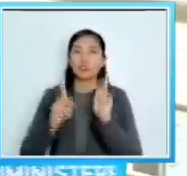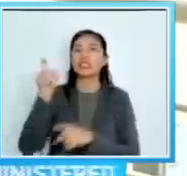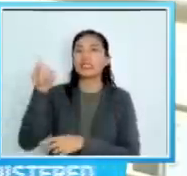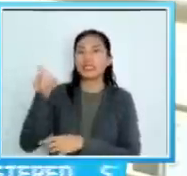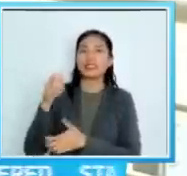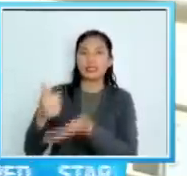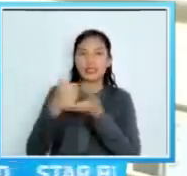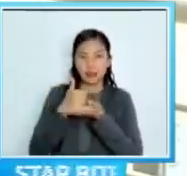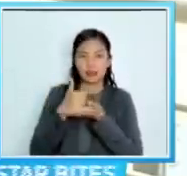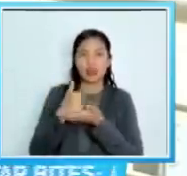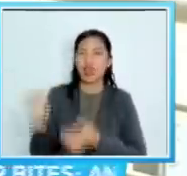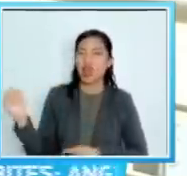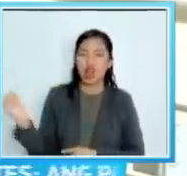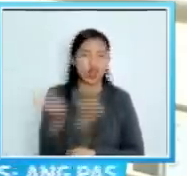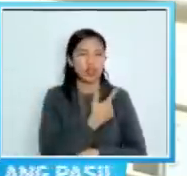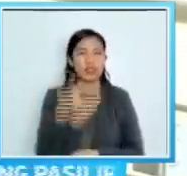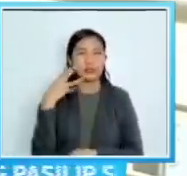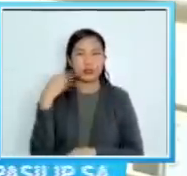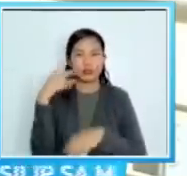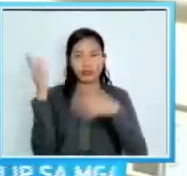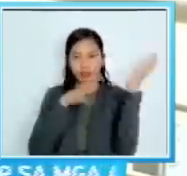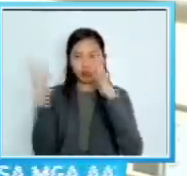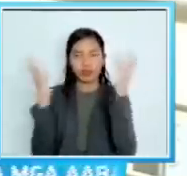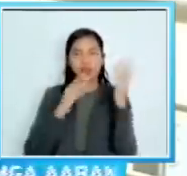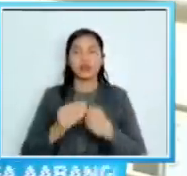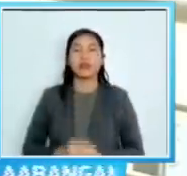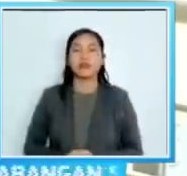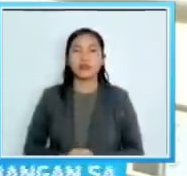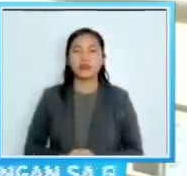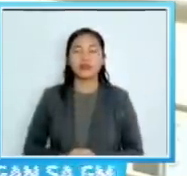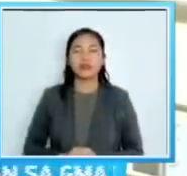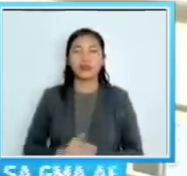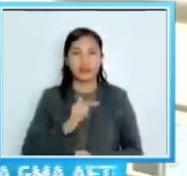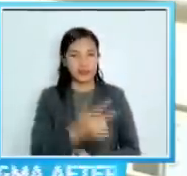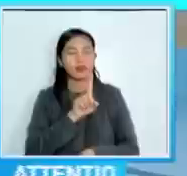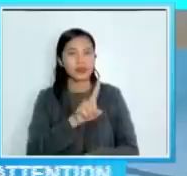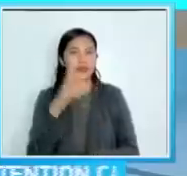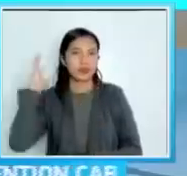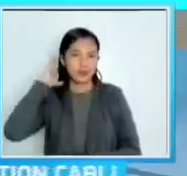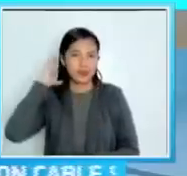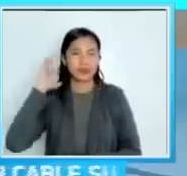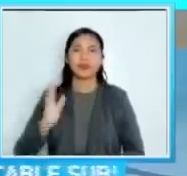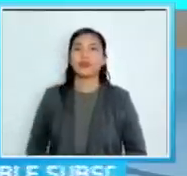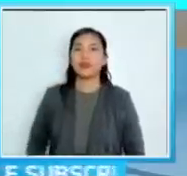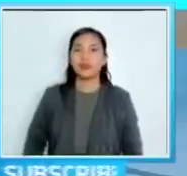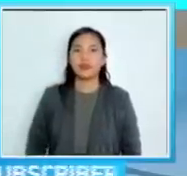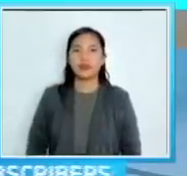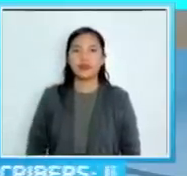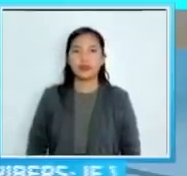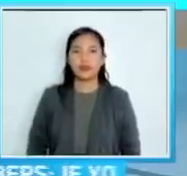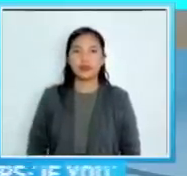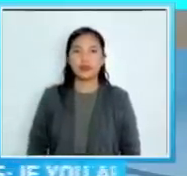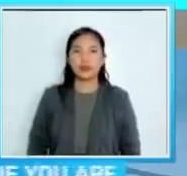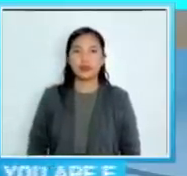lahat ang apektado. Koni. Maraming salamat sa Cyril Chavez ng GMA Regional TV 1, Mindanao. Huli sa akto ng mga otoridad